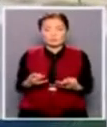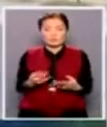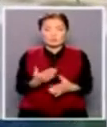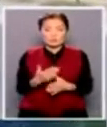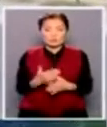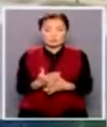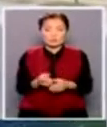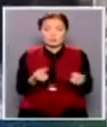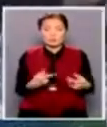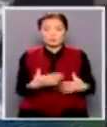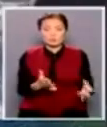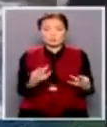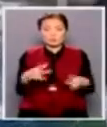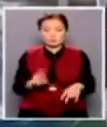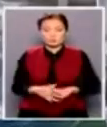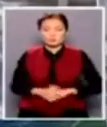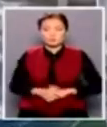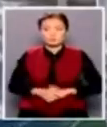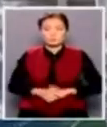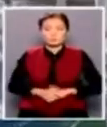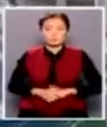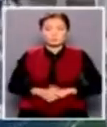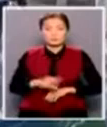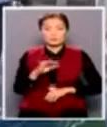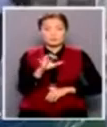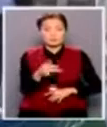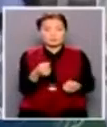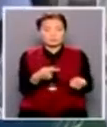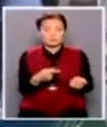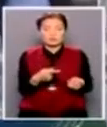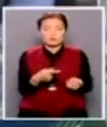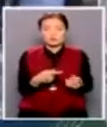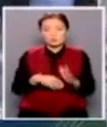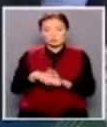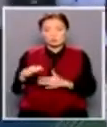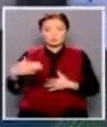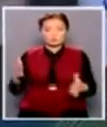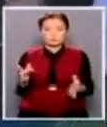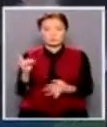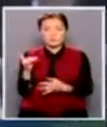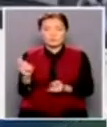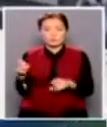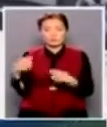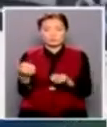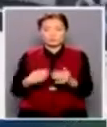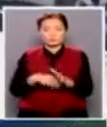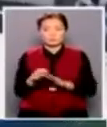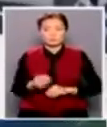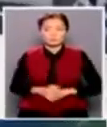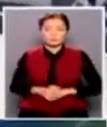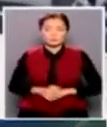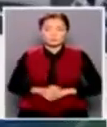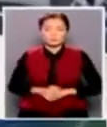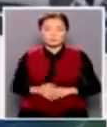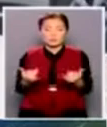помойной ямы не кидали. Енді мусора тастағанша, конечно, бэби-боксқа қажет болар енді. Мұндай ашылу керек емес